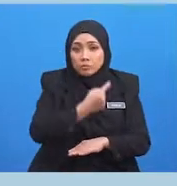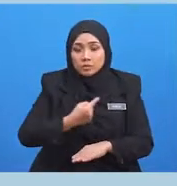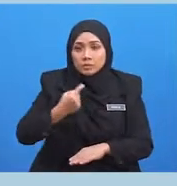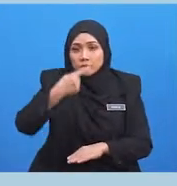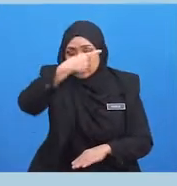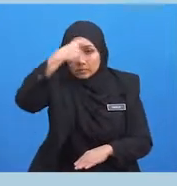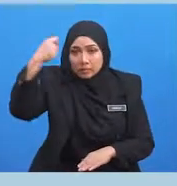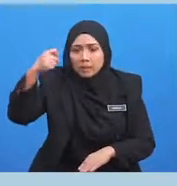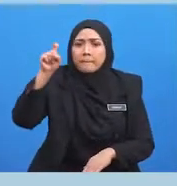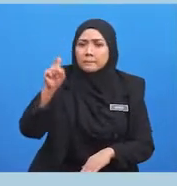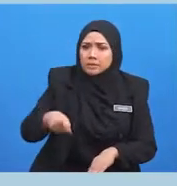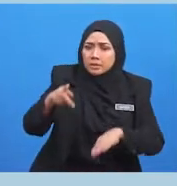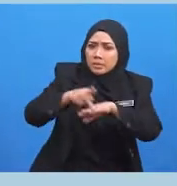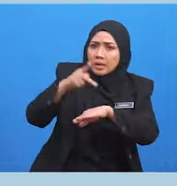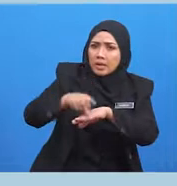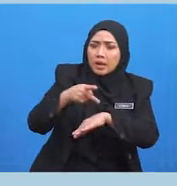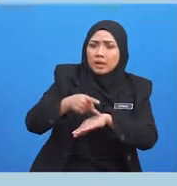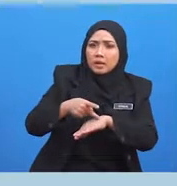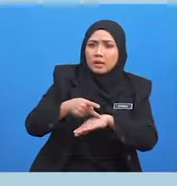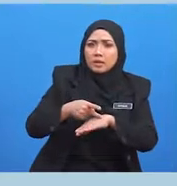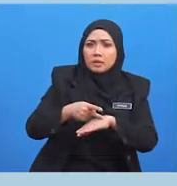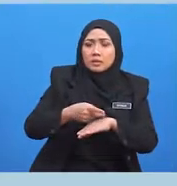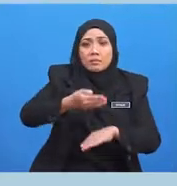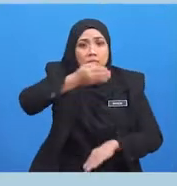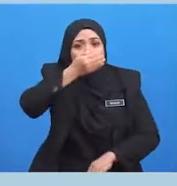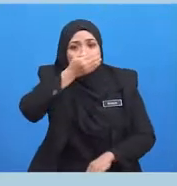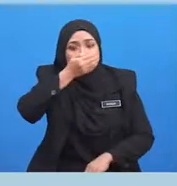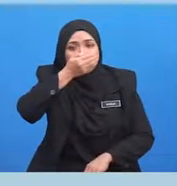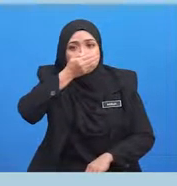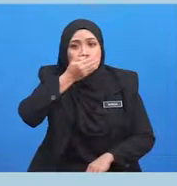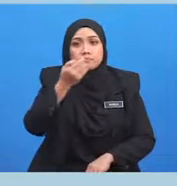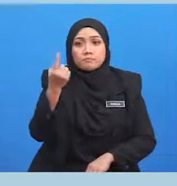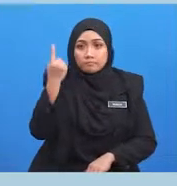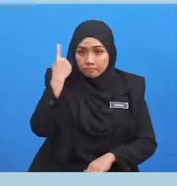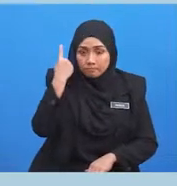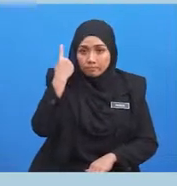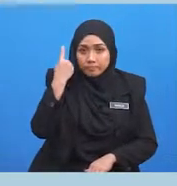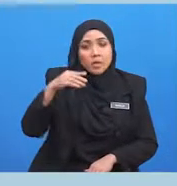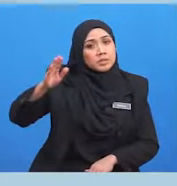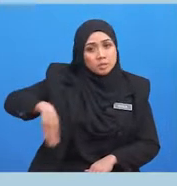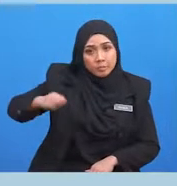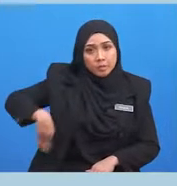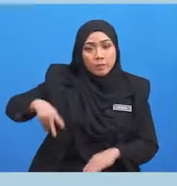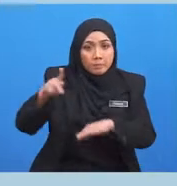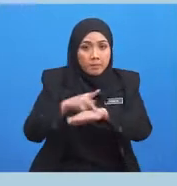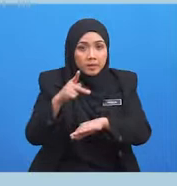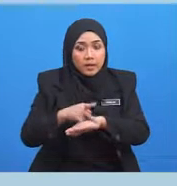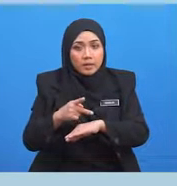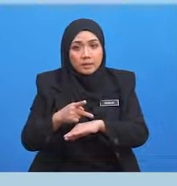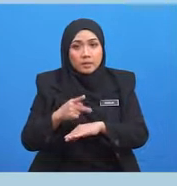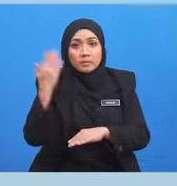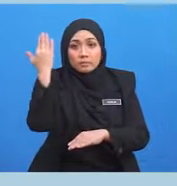kerana perlu memakai pelitup mulut terlebih dahulu sebelum